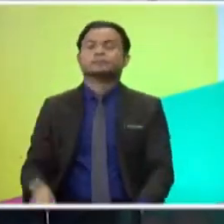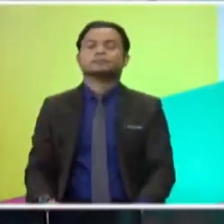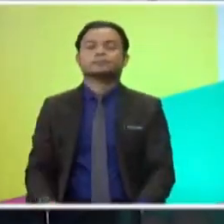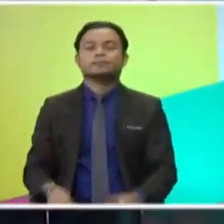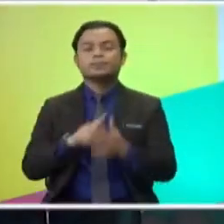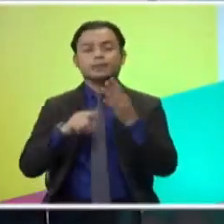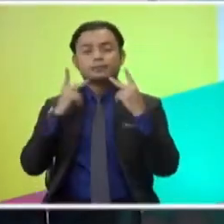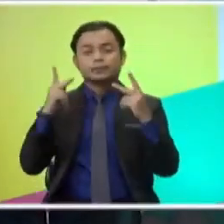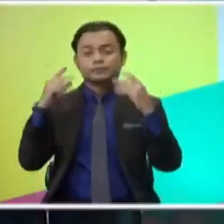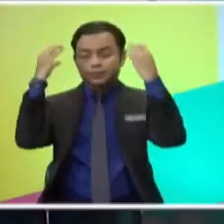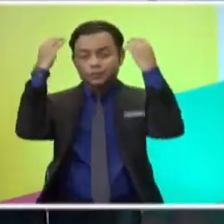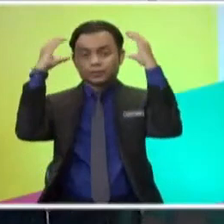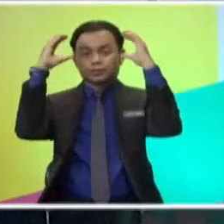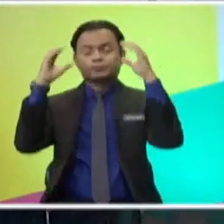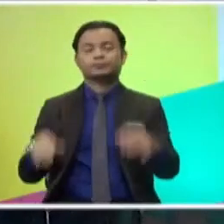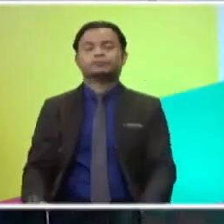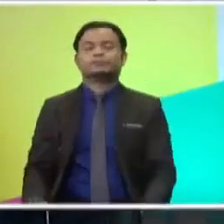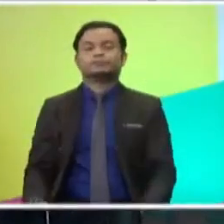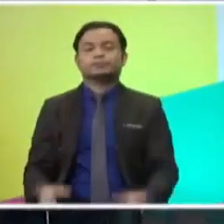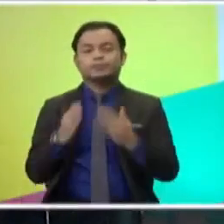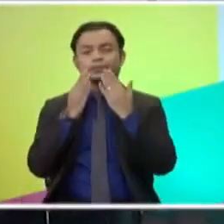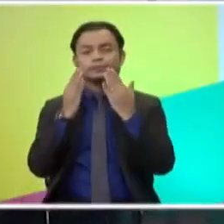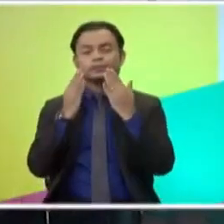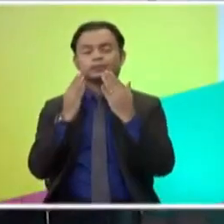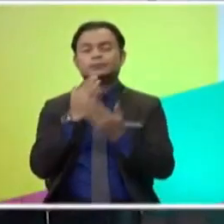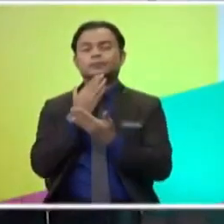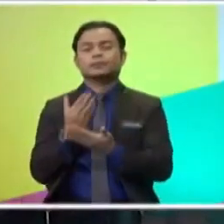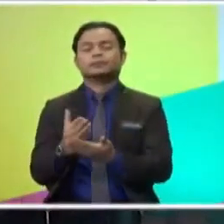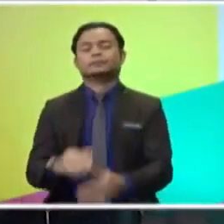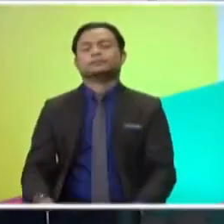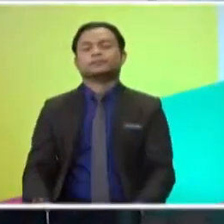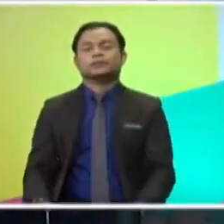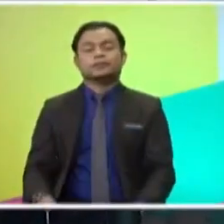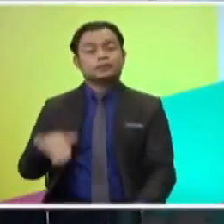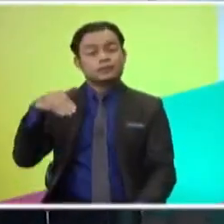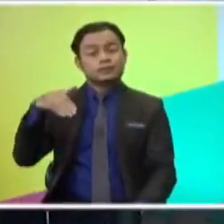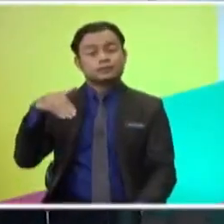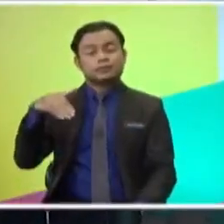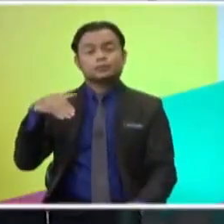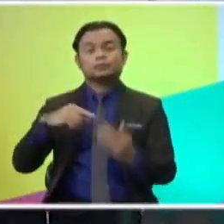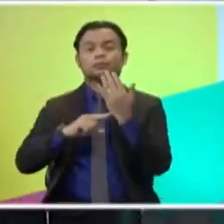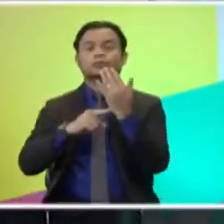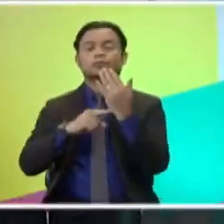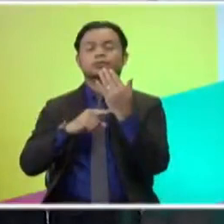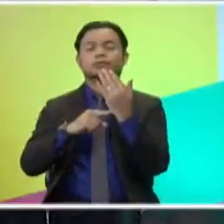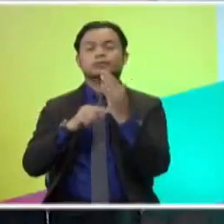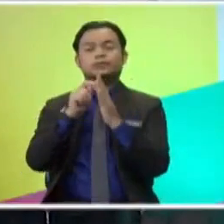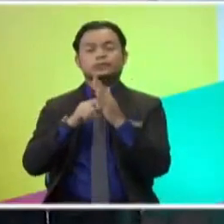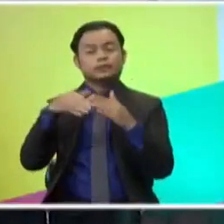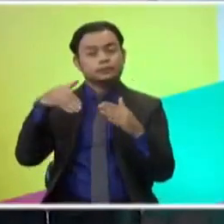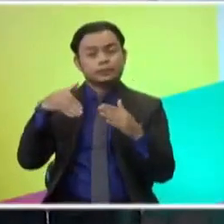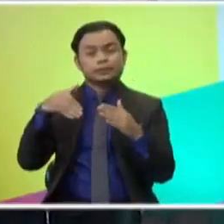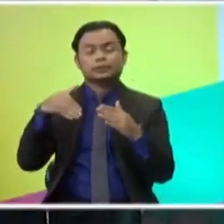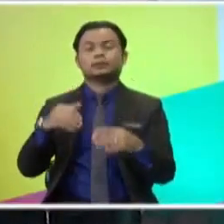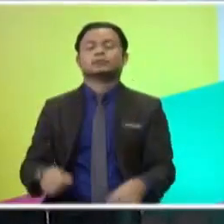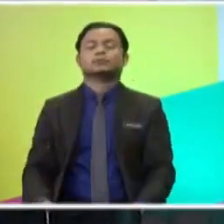baik. Bagaimana Cikgu Liana pula? Alhamdulillah. Baik, sebelum kita memulakan apa juga aktiviti pembelajaran, terlebih dahulu kita perlu patuh